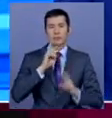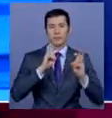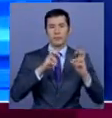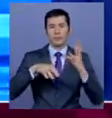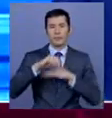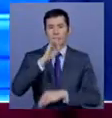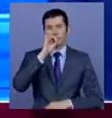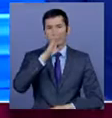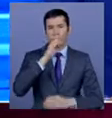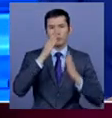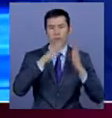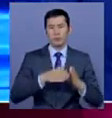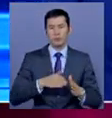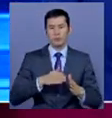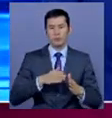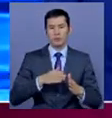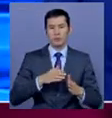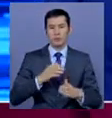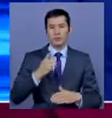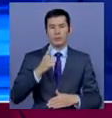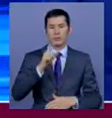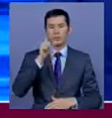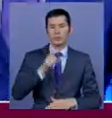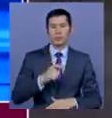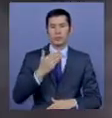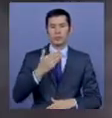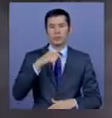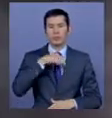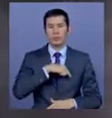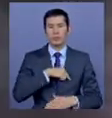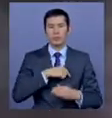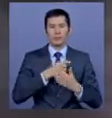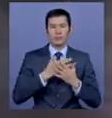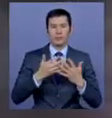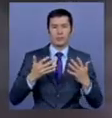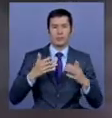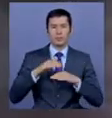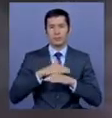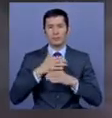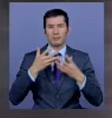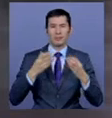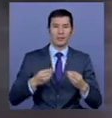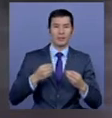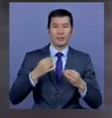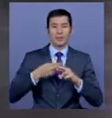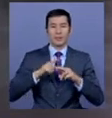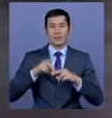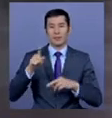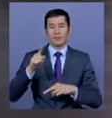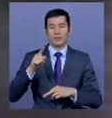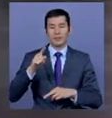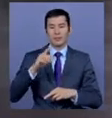Рахмет, өмір. Фариза поэзия әлемінде қаламгерге тән ұлтжандылық, намысқойлық және адамгершілік